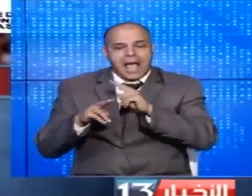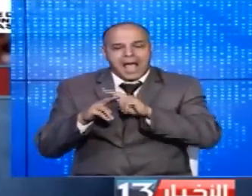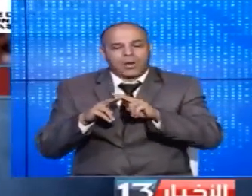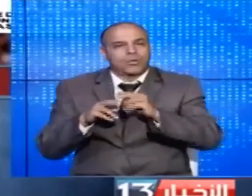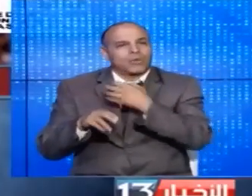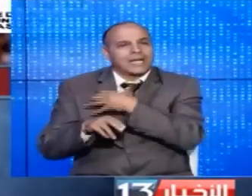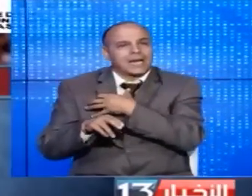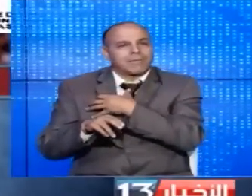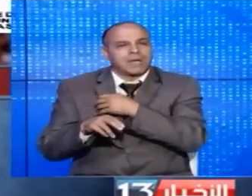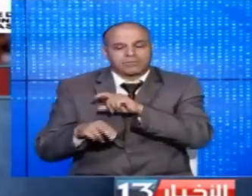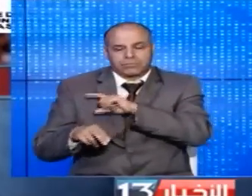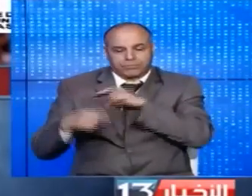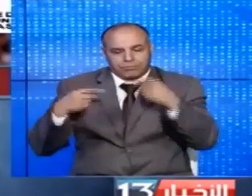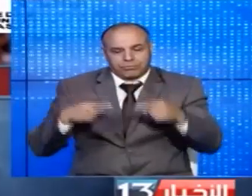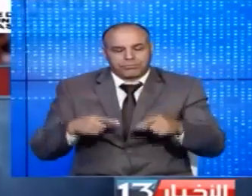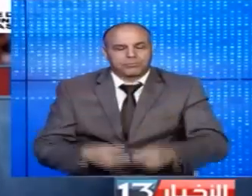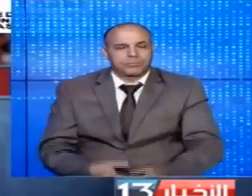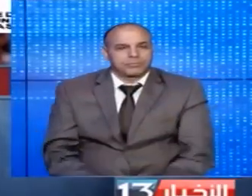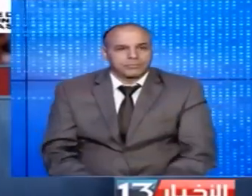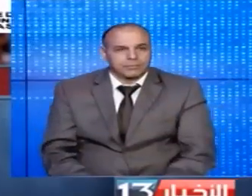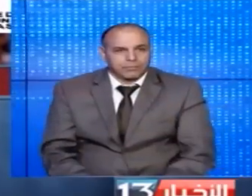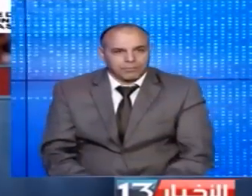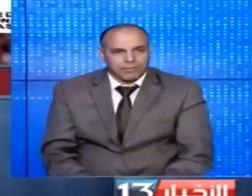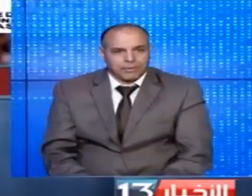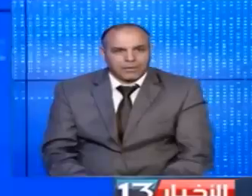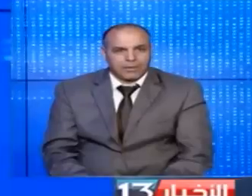الواد النجم الساحلي.